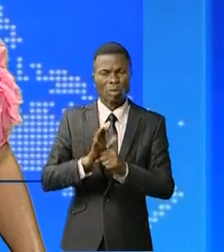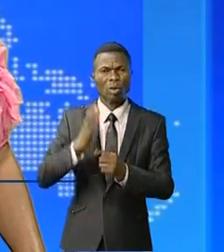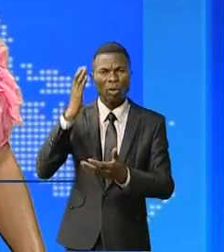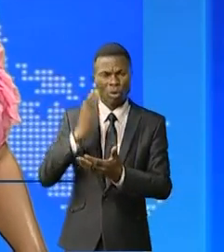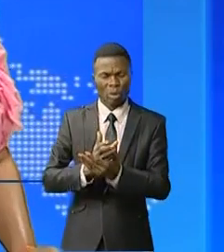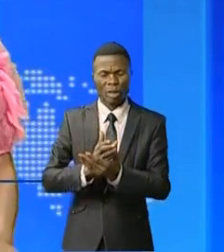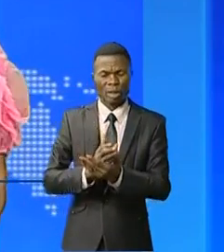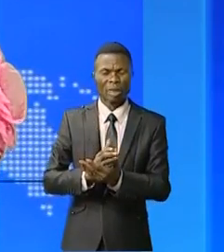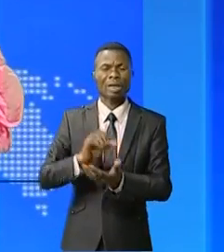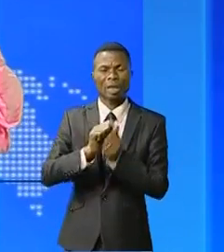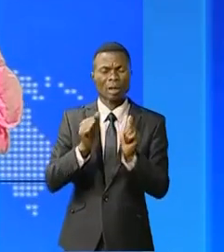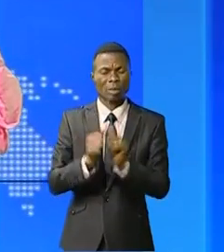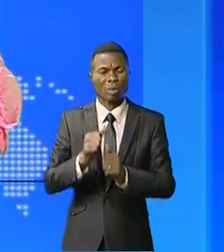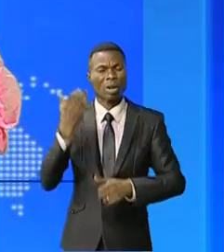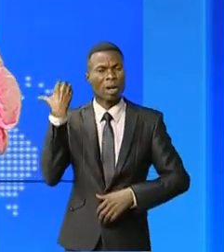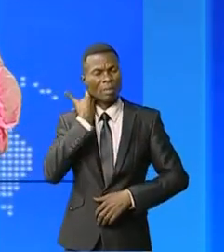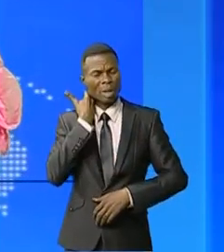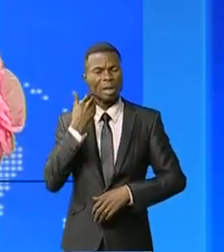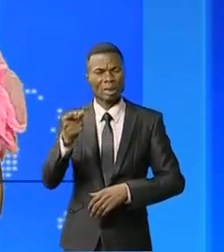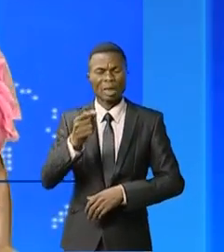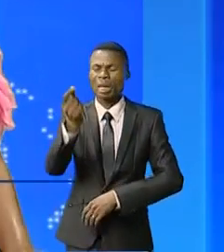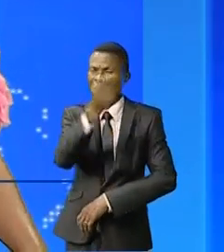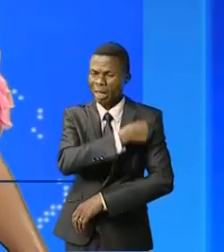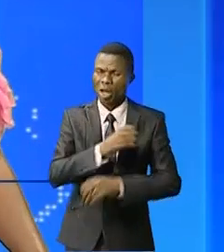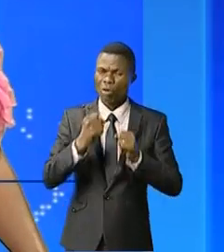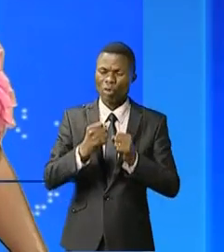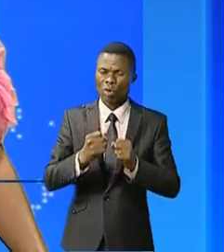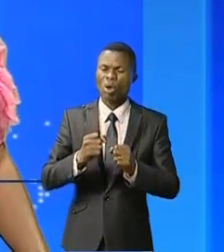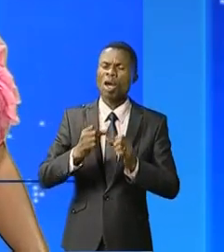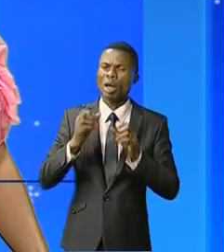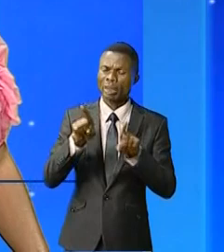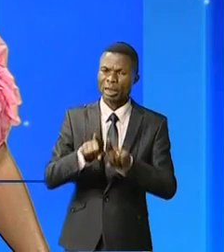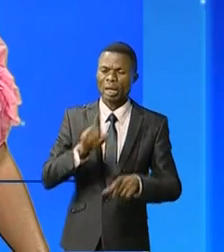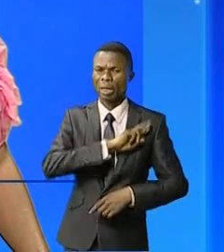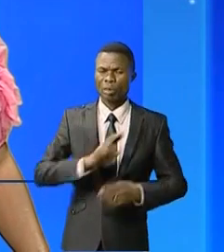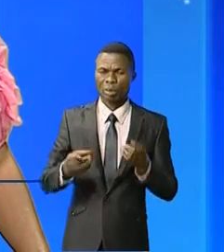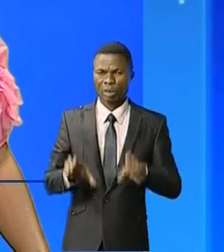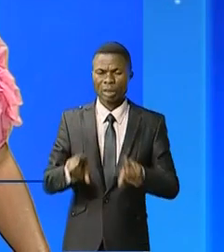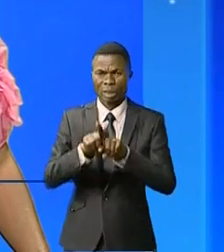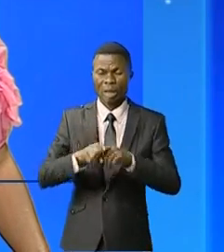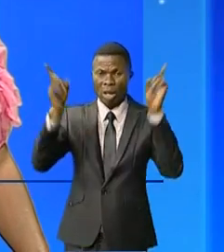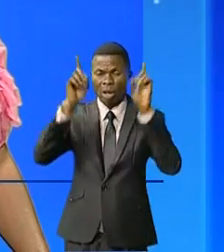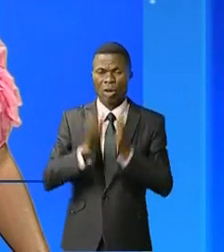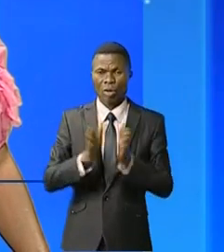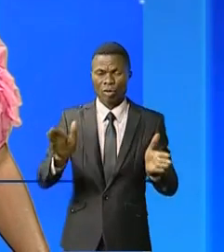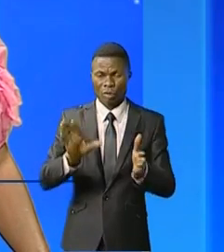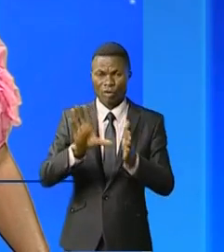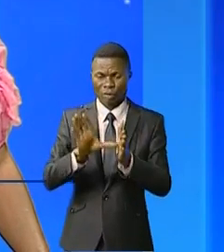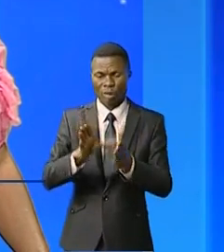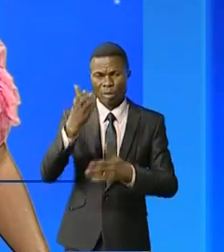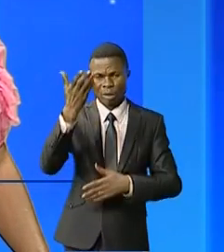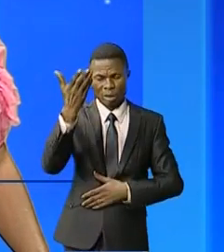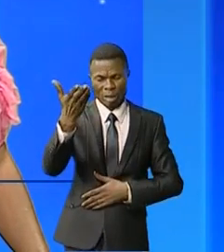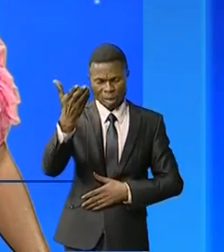une couverture vaccinale et débattre un système de vaccination solide en RDC et en Afrique. Blandine Zovo nous en